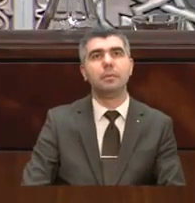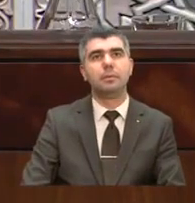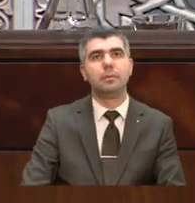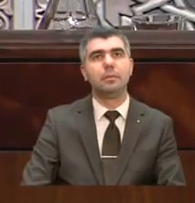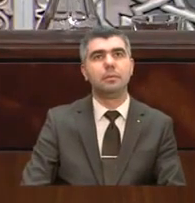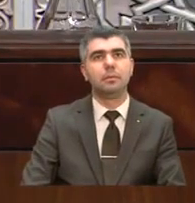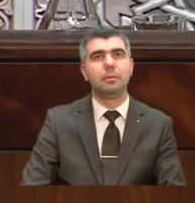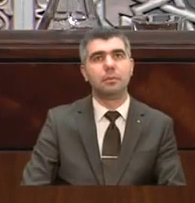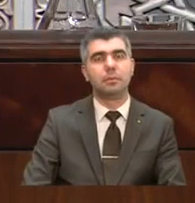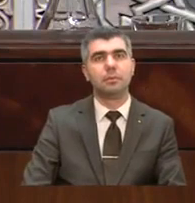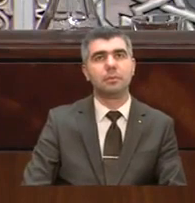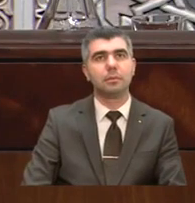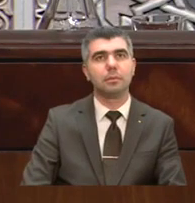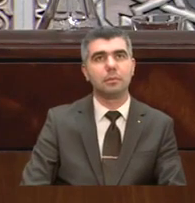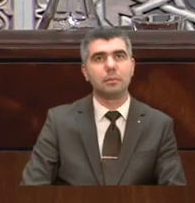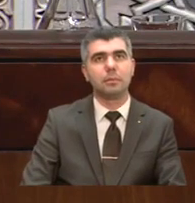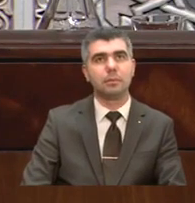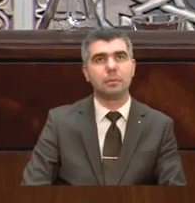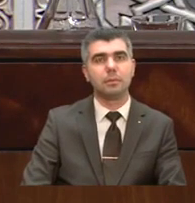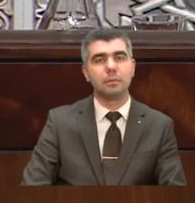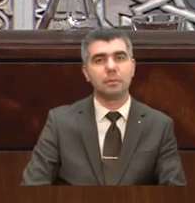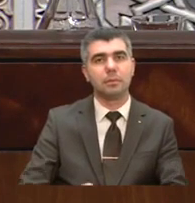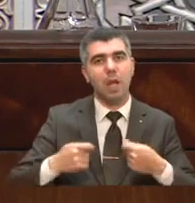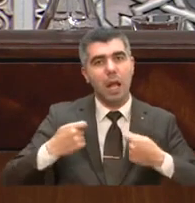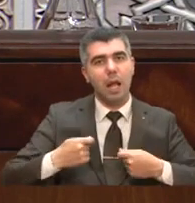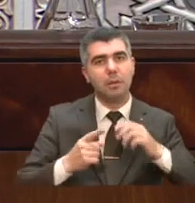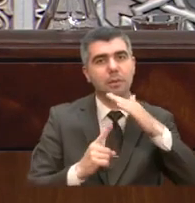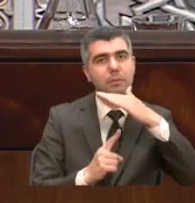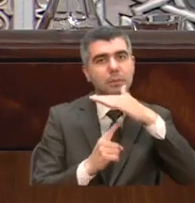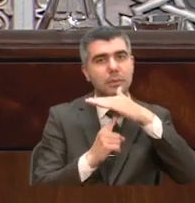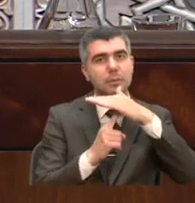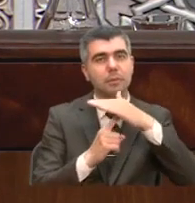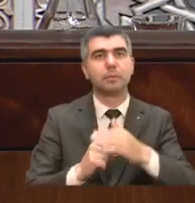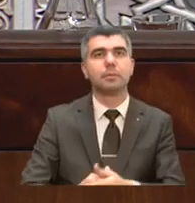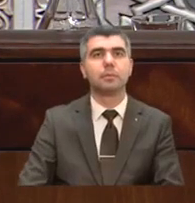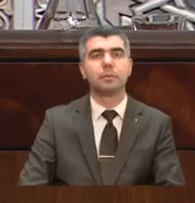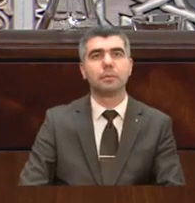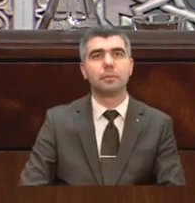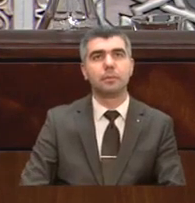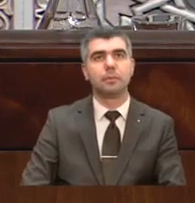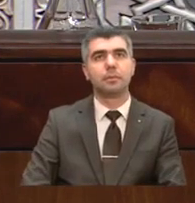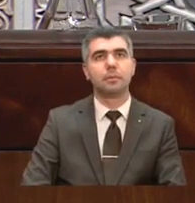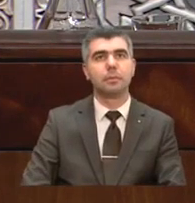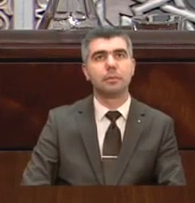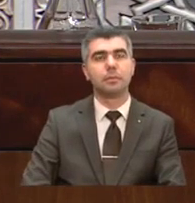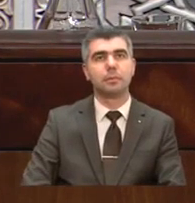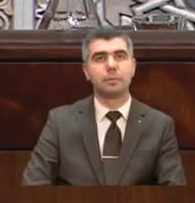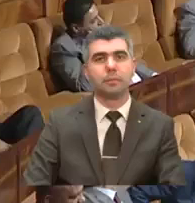الوزير. السيد الرئيس، نقطة نظام، تفضل.